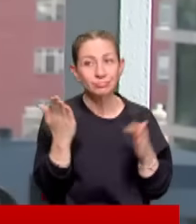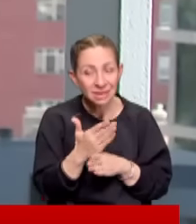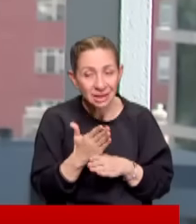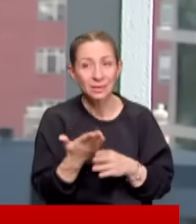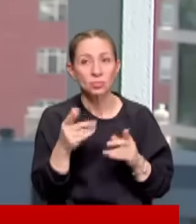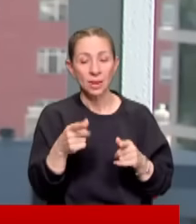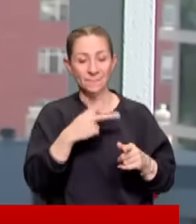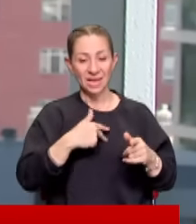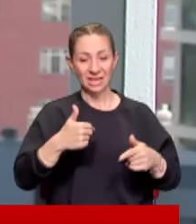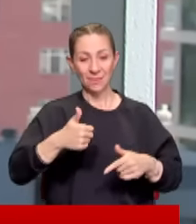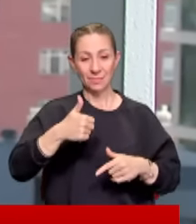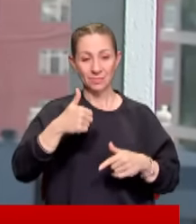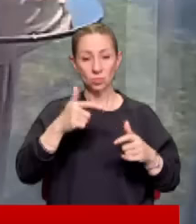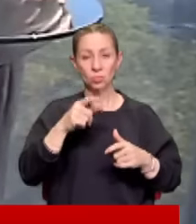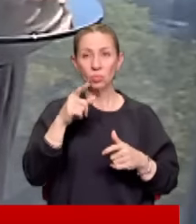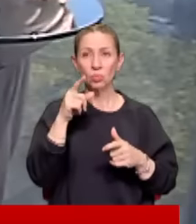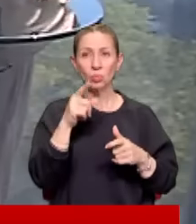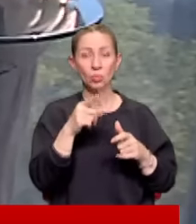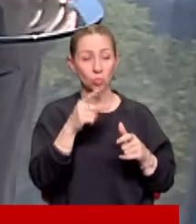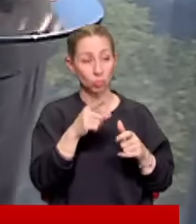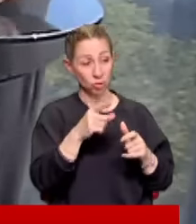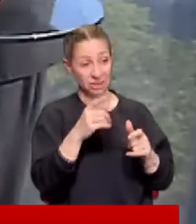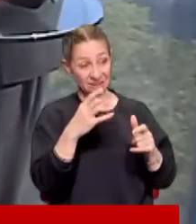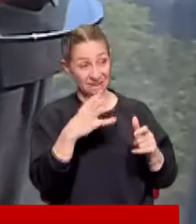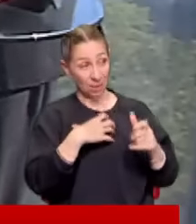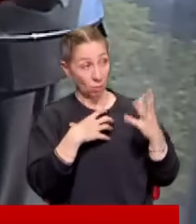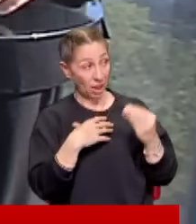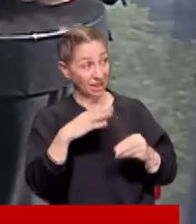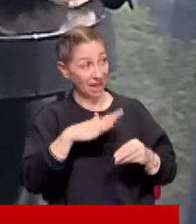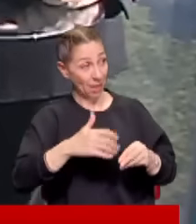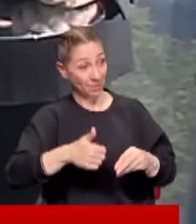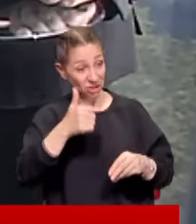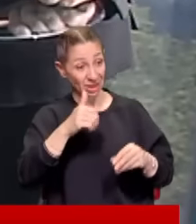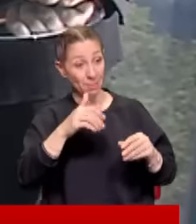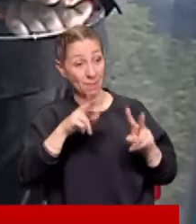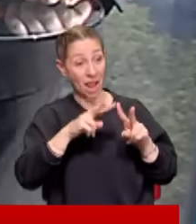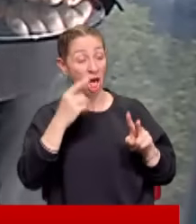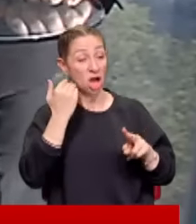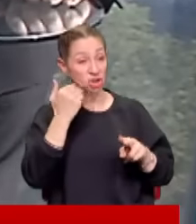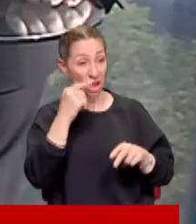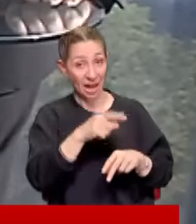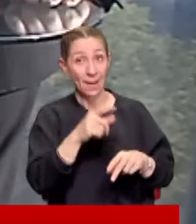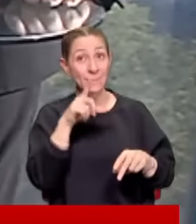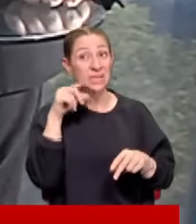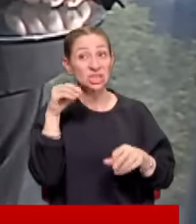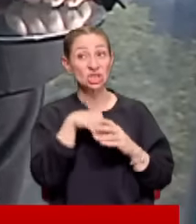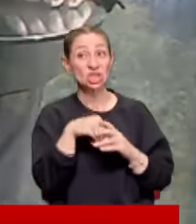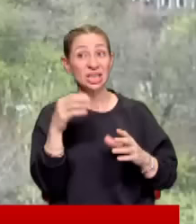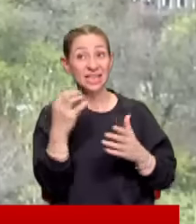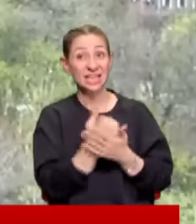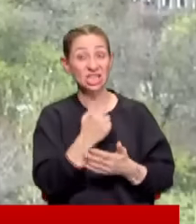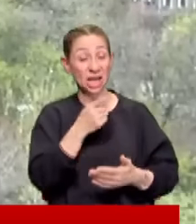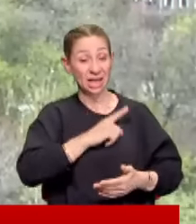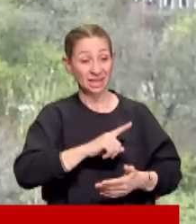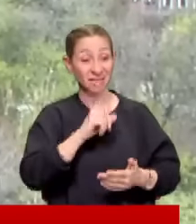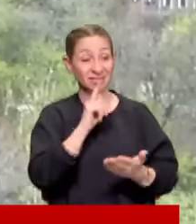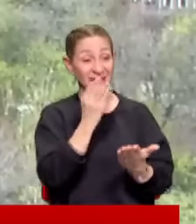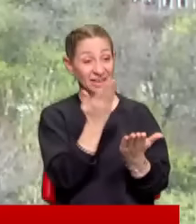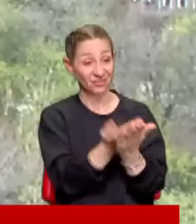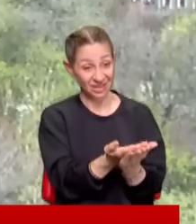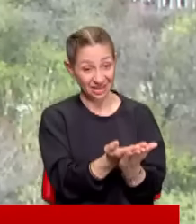noktada yerel yönetimler başkanları... Yani bu mottoya sahip olan kişi, Genel Başkan Meral Akşener, Mayıs için kazanacak aday teklifini